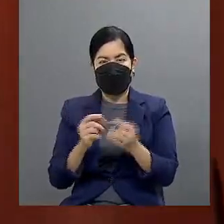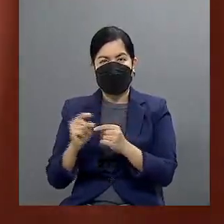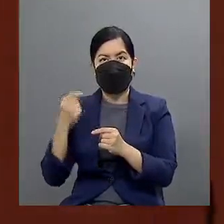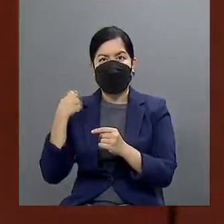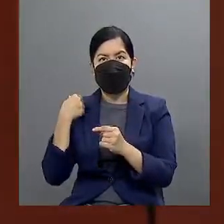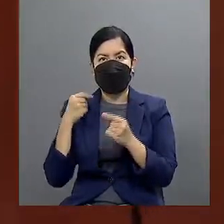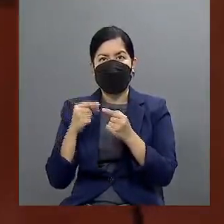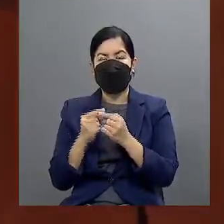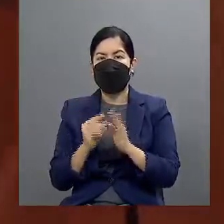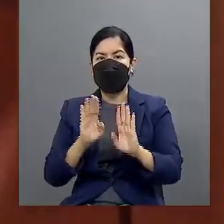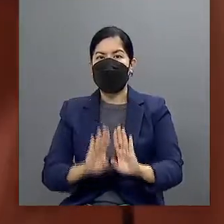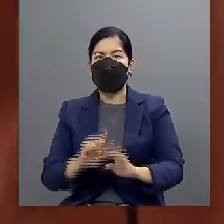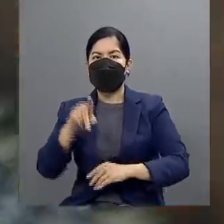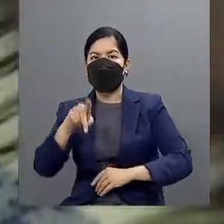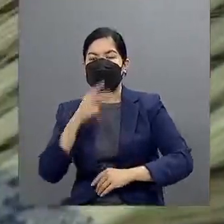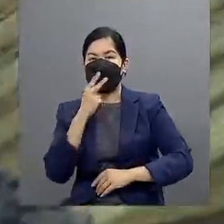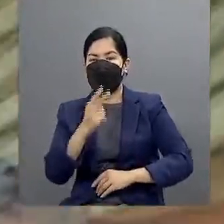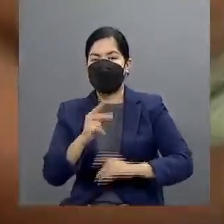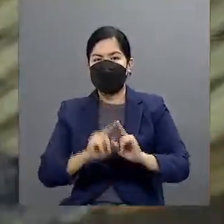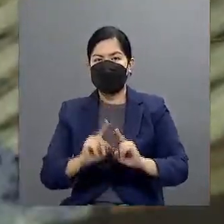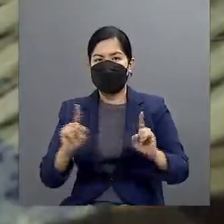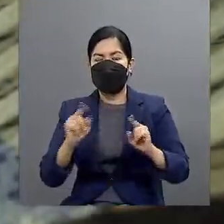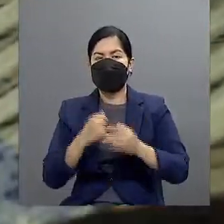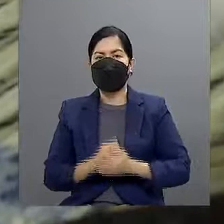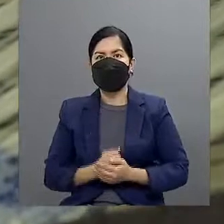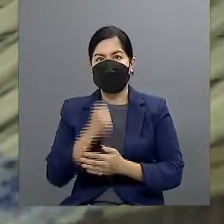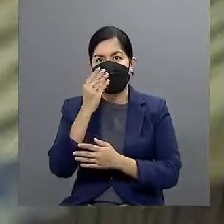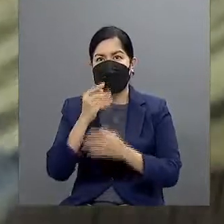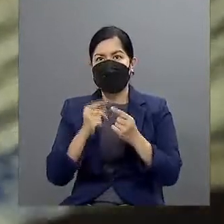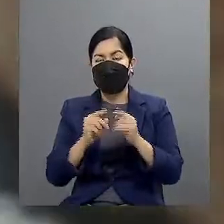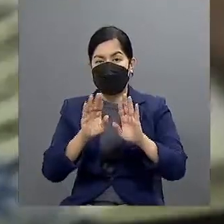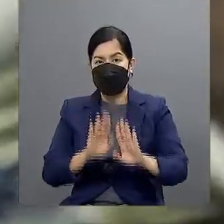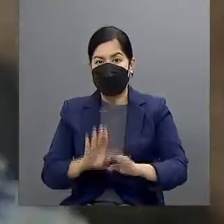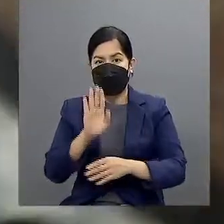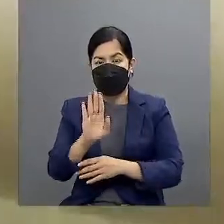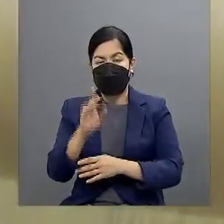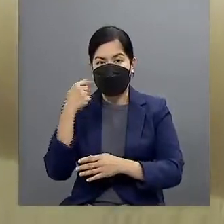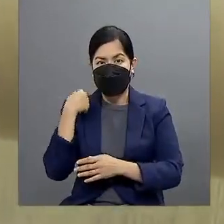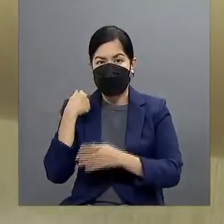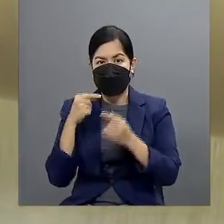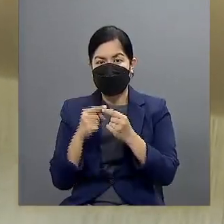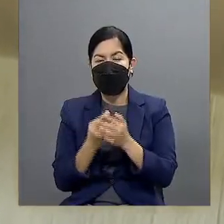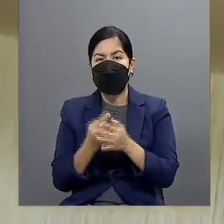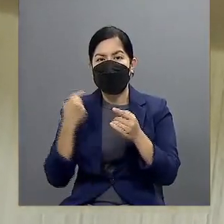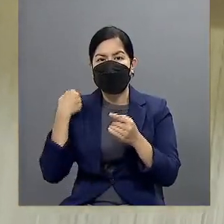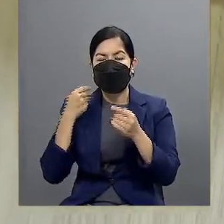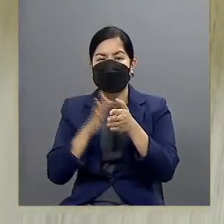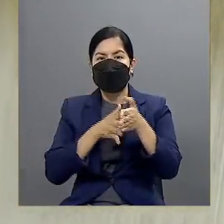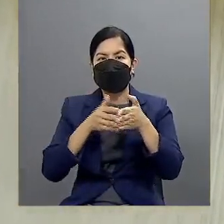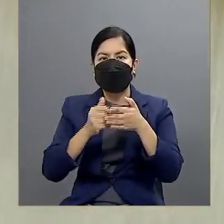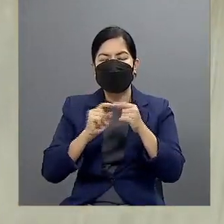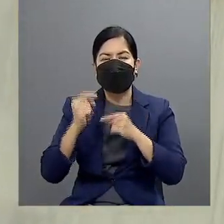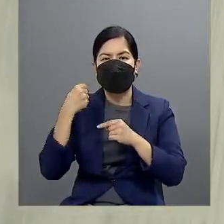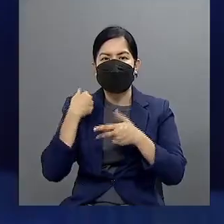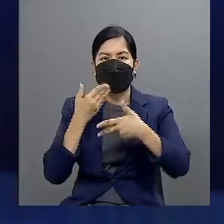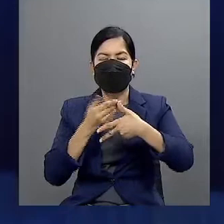ะมีความแตกต่างจากที่อื่นนั่นคือริมผ้าที่มีด้วยกัน3สีประกอบด้วยสีเหลืองสีม่วงและ